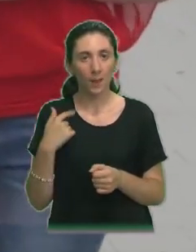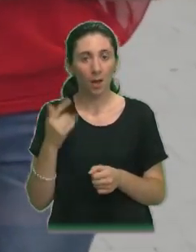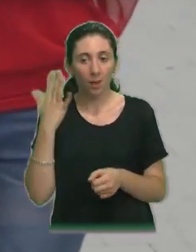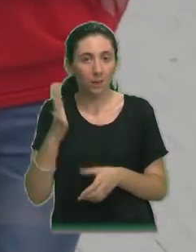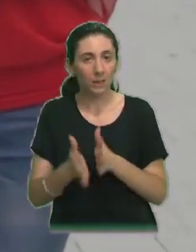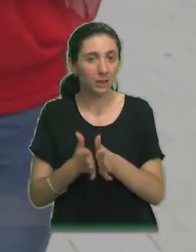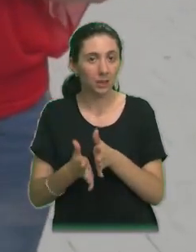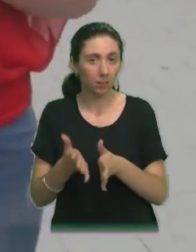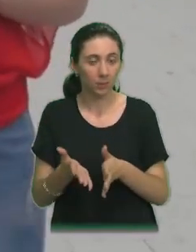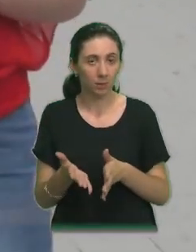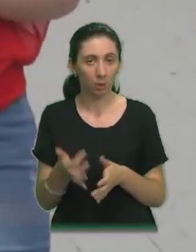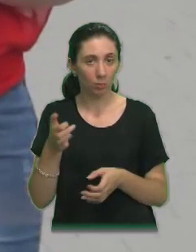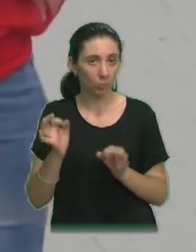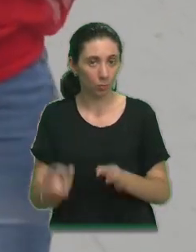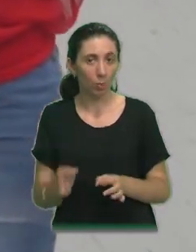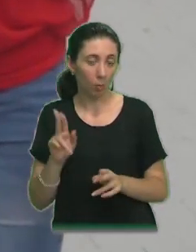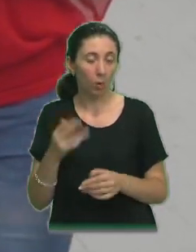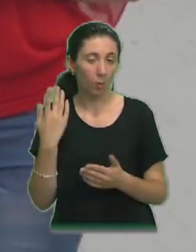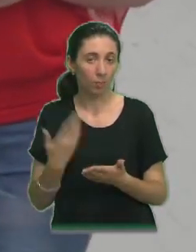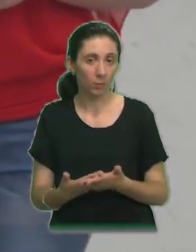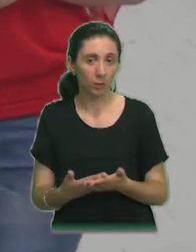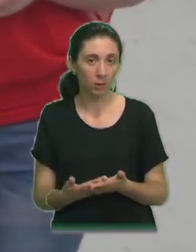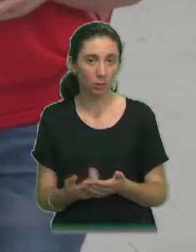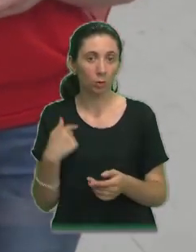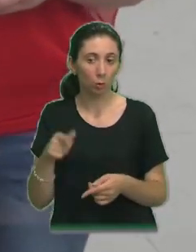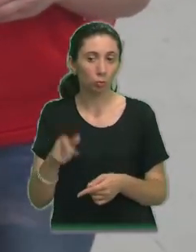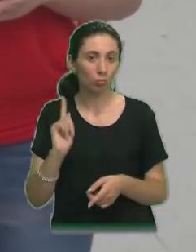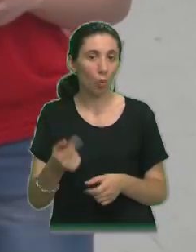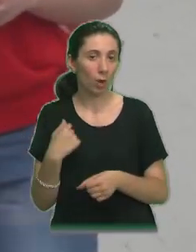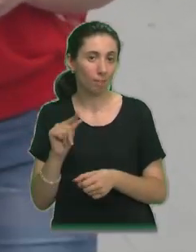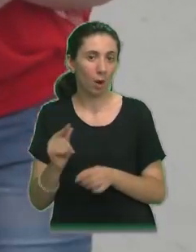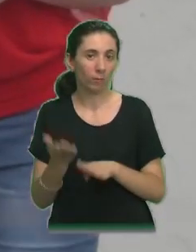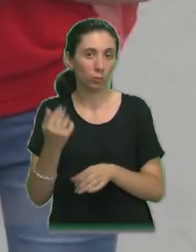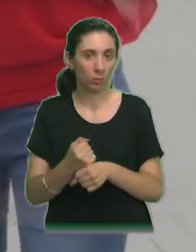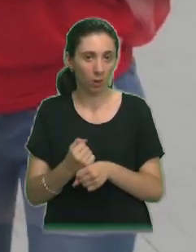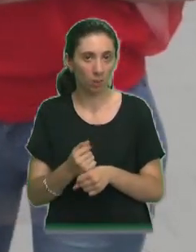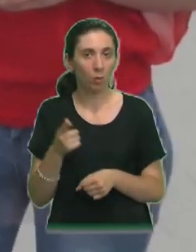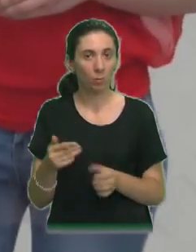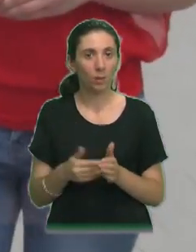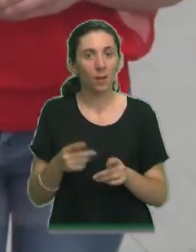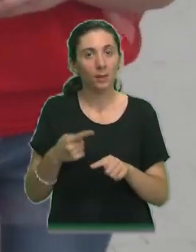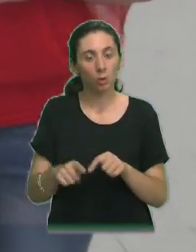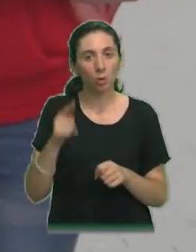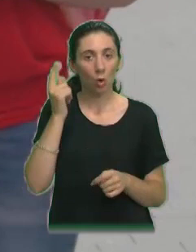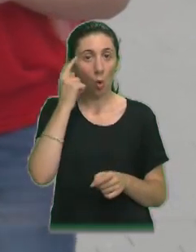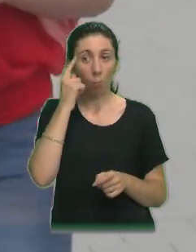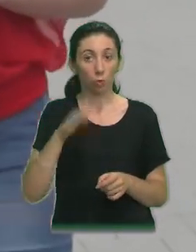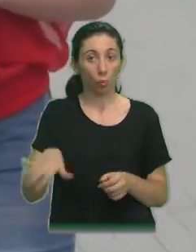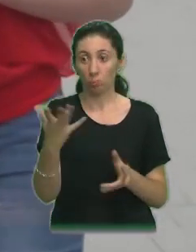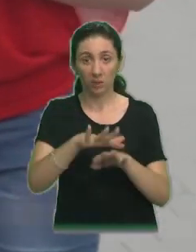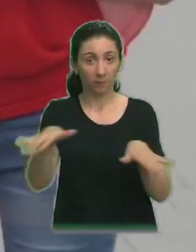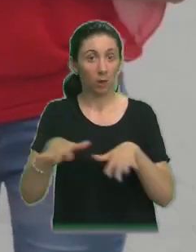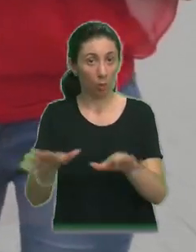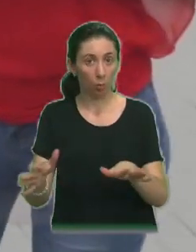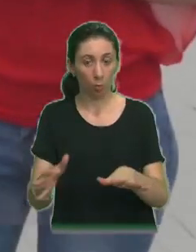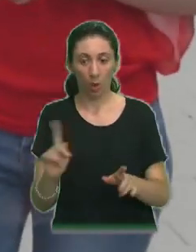i osjećam se djelomično kao stranac upravo zato što nisam hladala taj jezik i moram primutiti što to